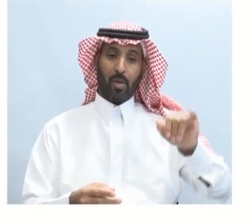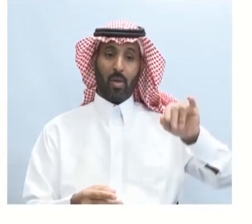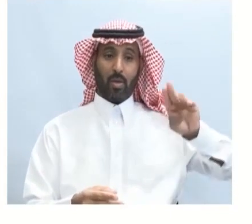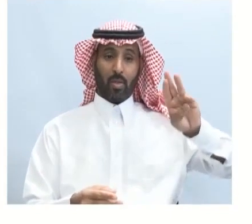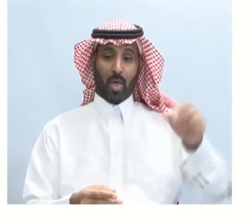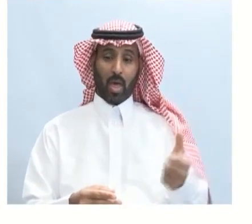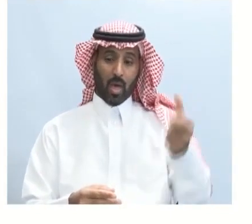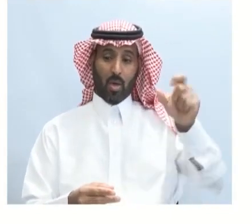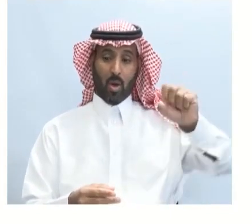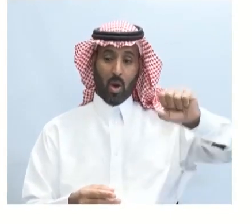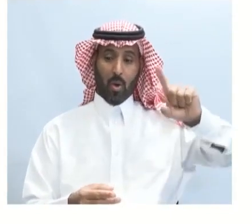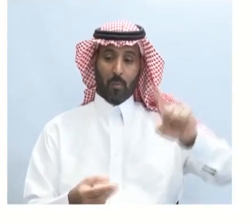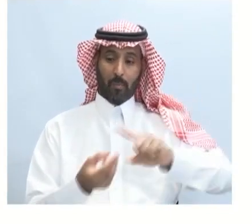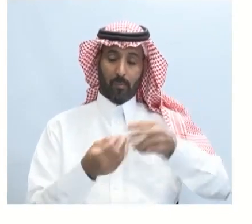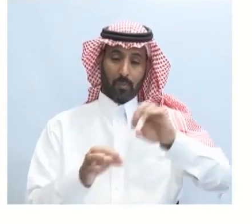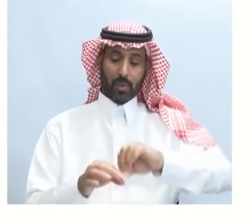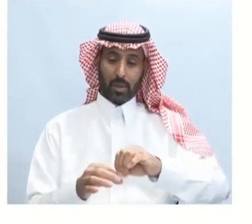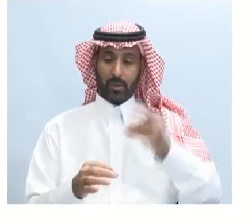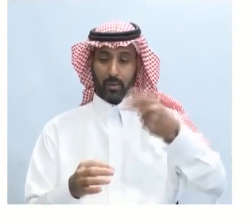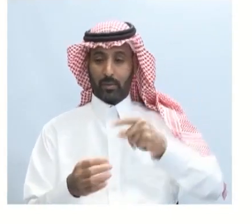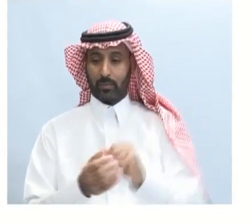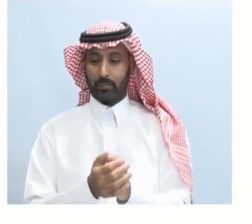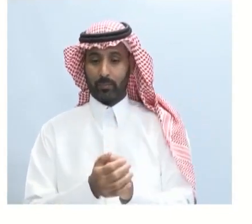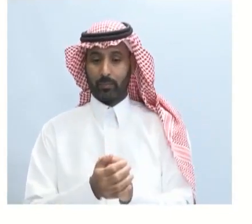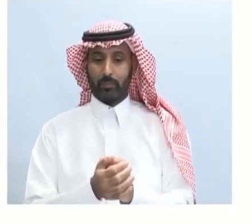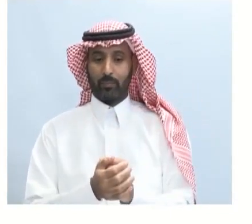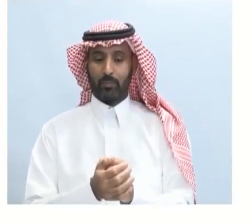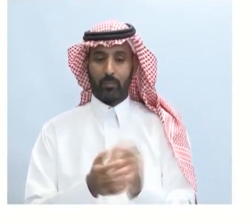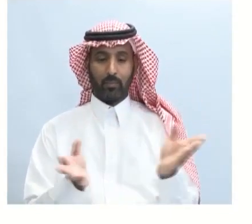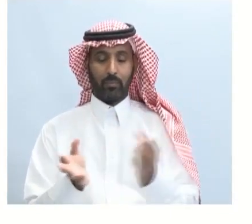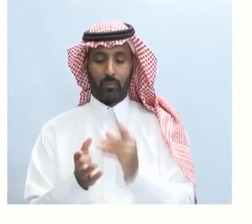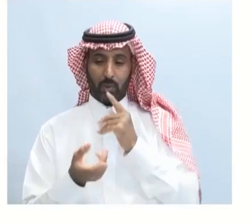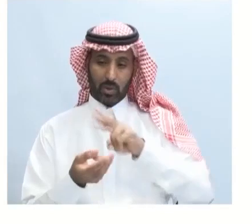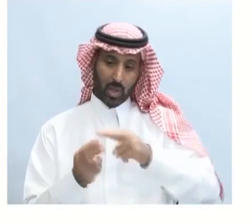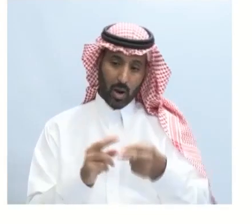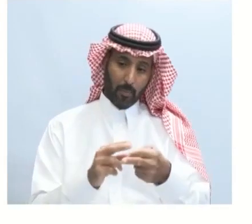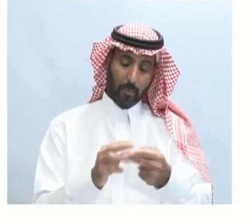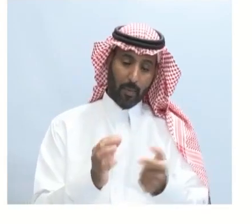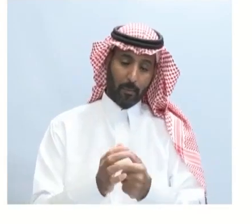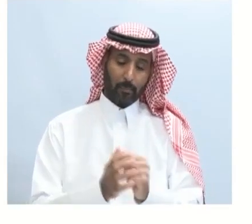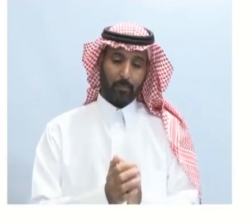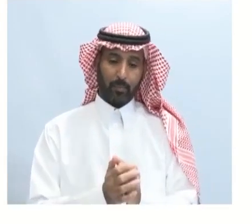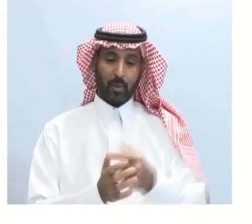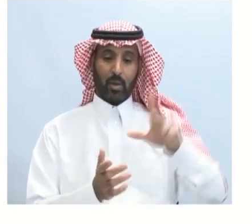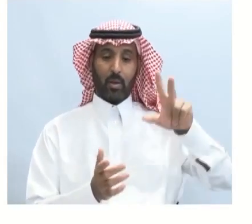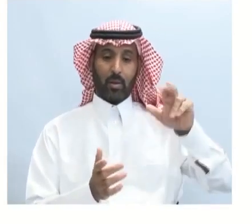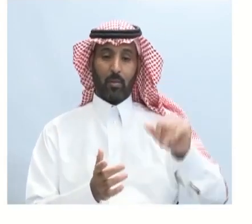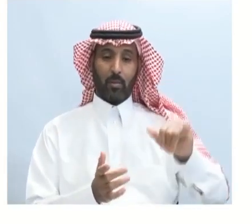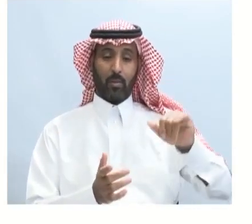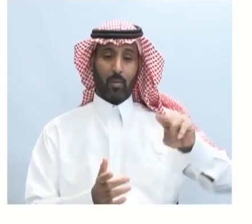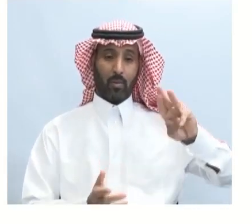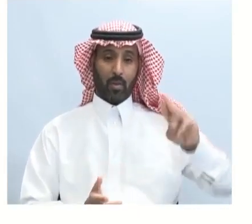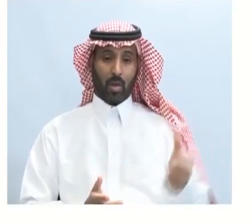لماذا نحن قلنا عند اكتساب الاكسجين يحدث اكسده اذا وتحول بعد ذلك الى الميثانول ما هو